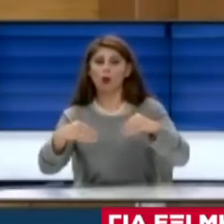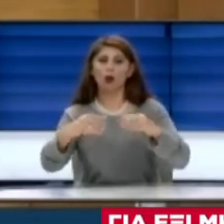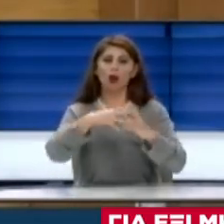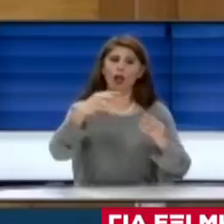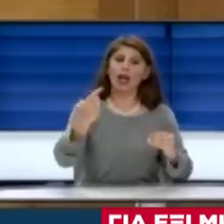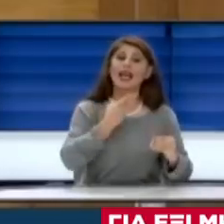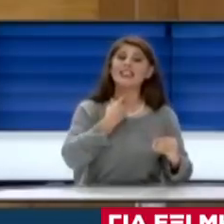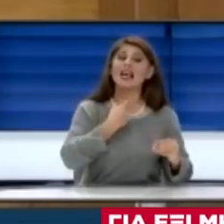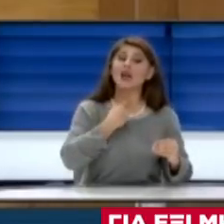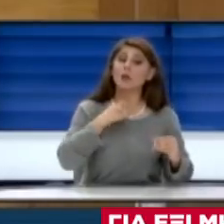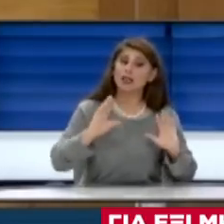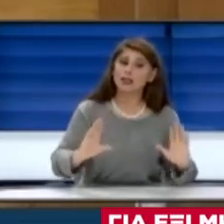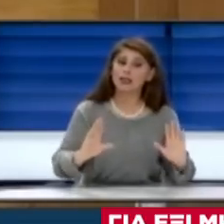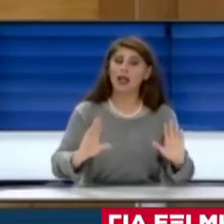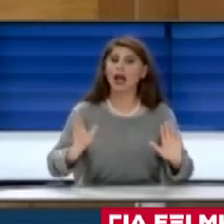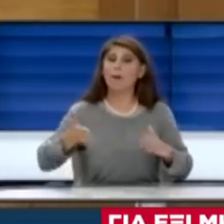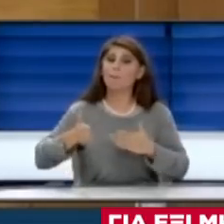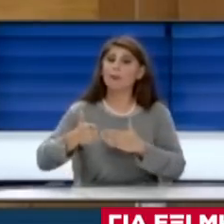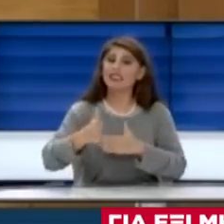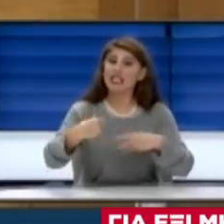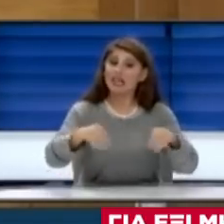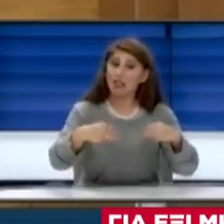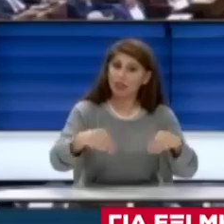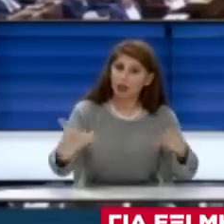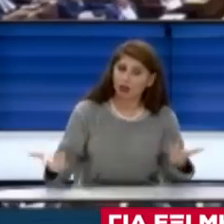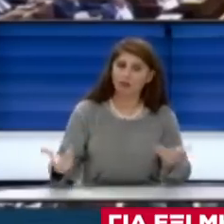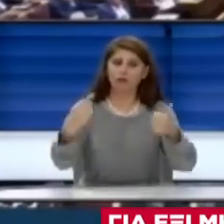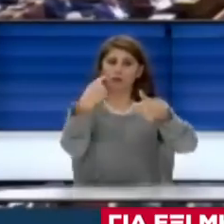οπωροπολία, ζαχαροπλαστεία, ικθυοπολία.